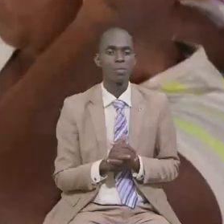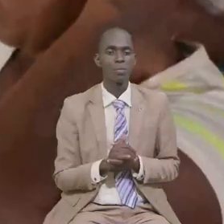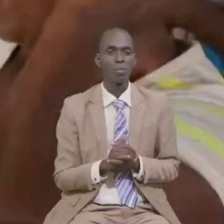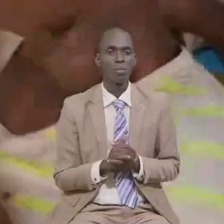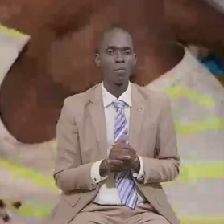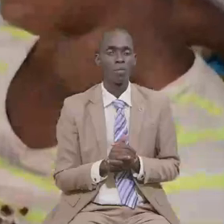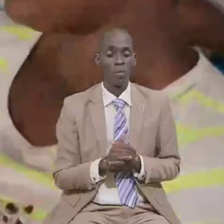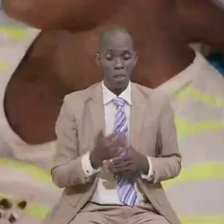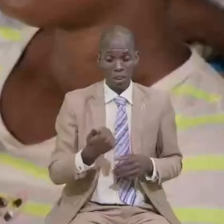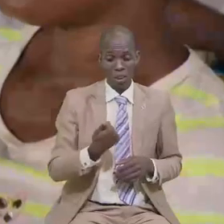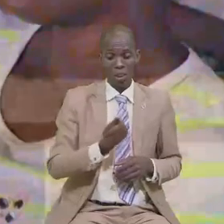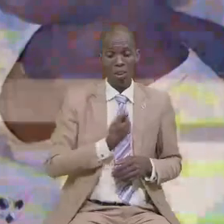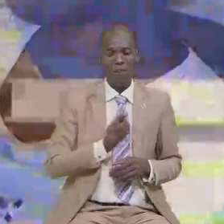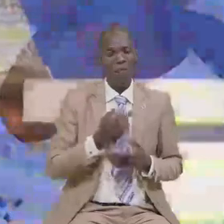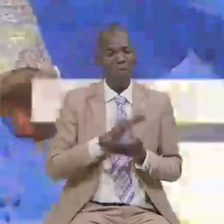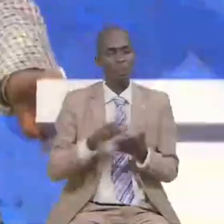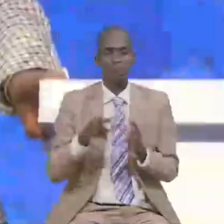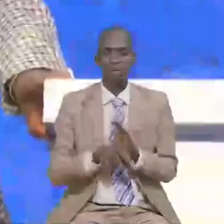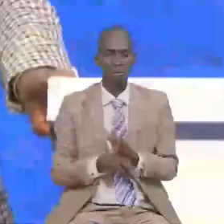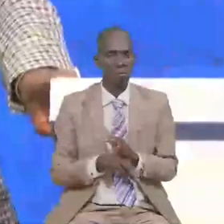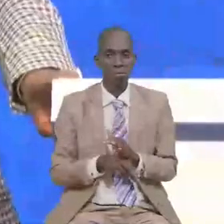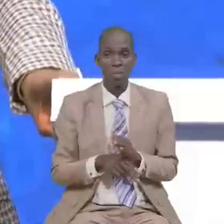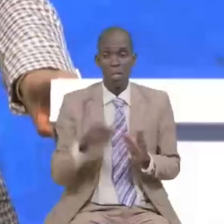La justice morale.